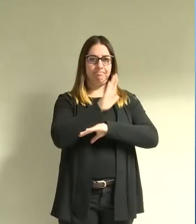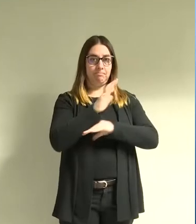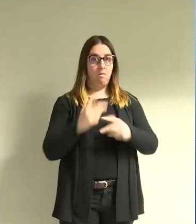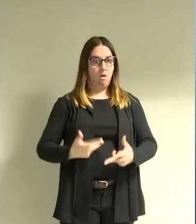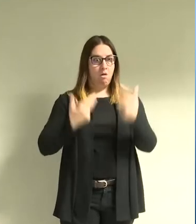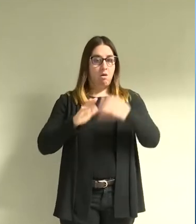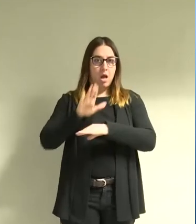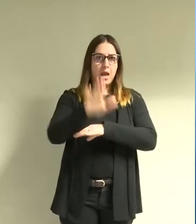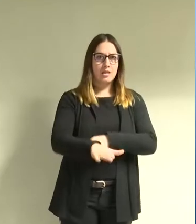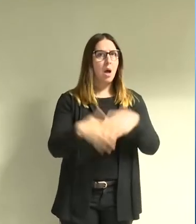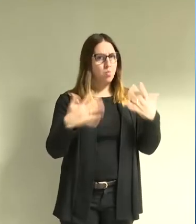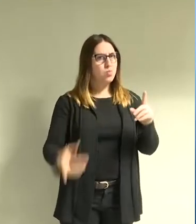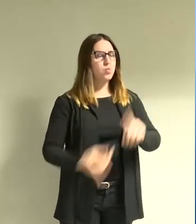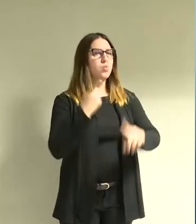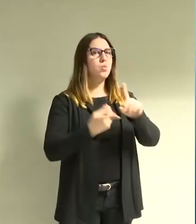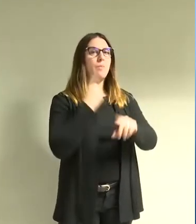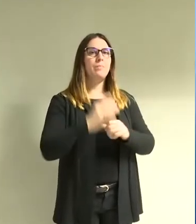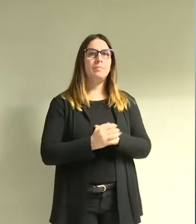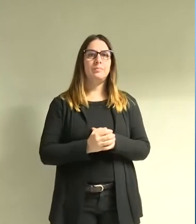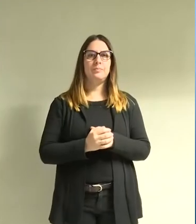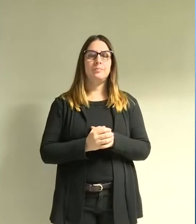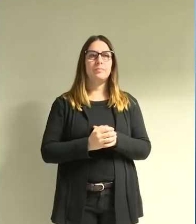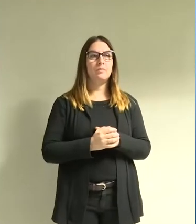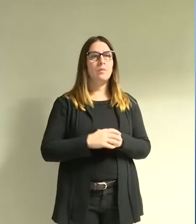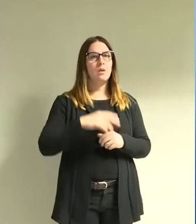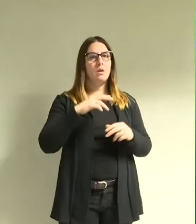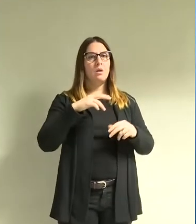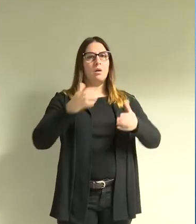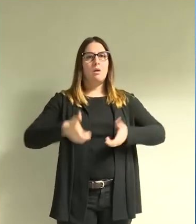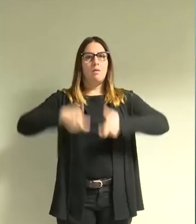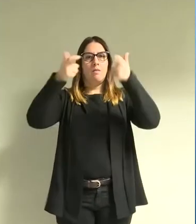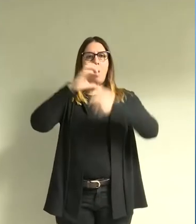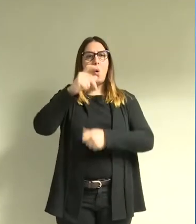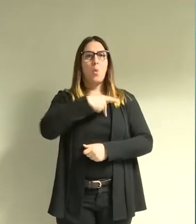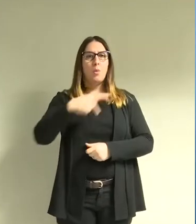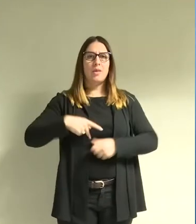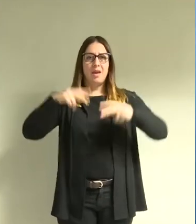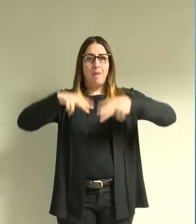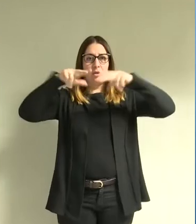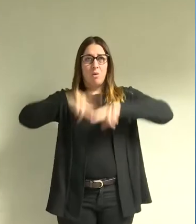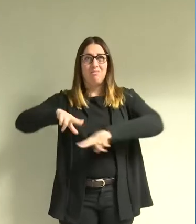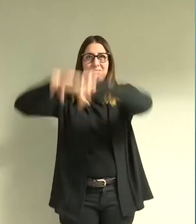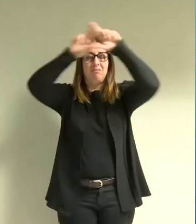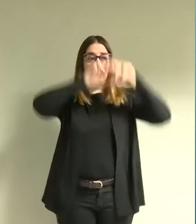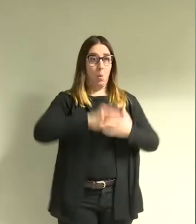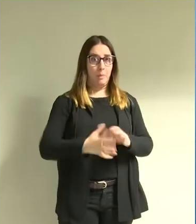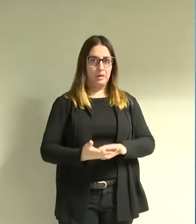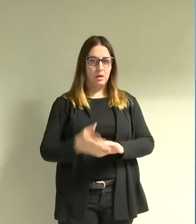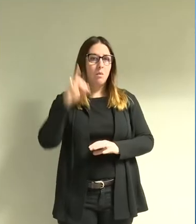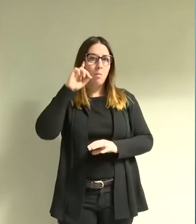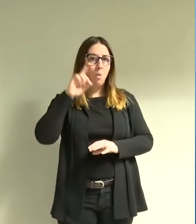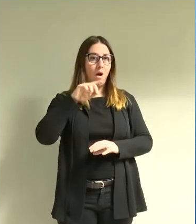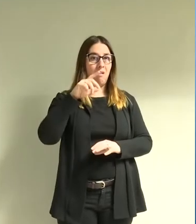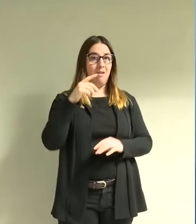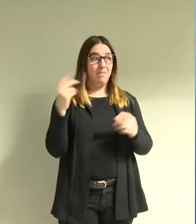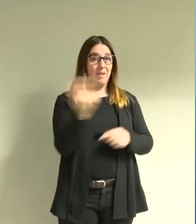importante la réhabilitation des logements dans les copropriétés est complexe car les logements sont à la fois privé et